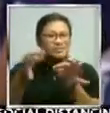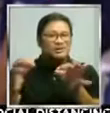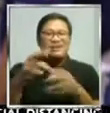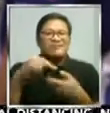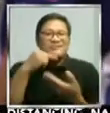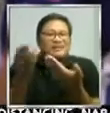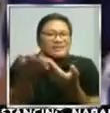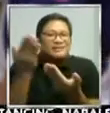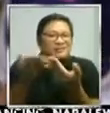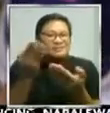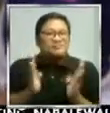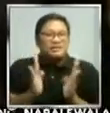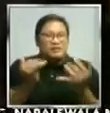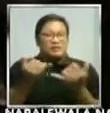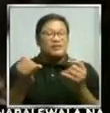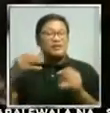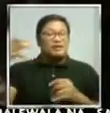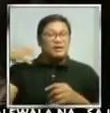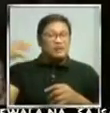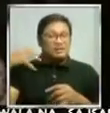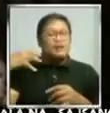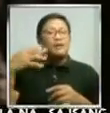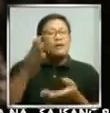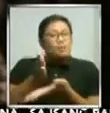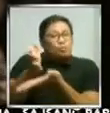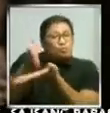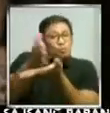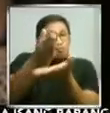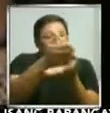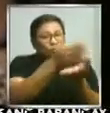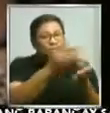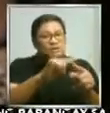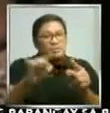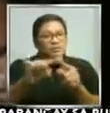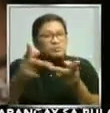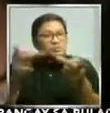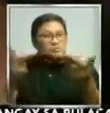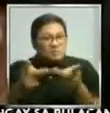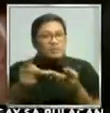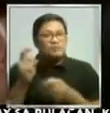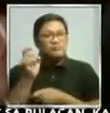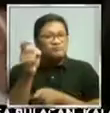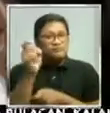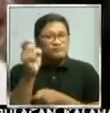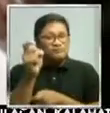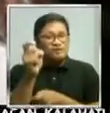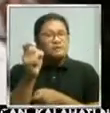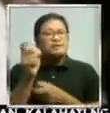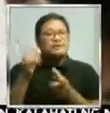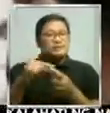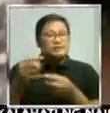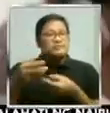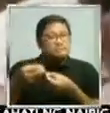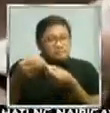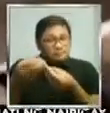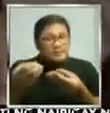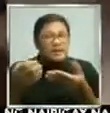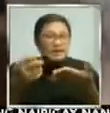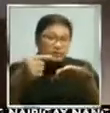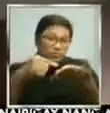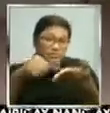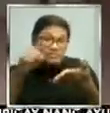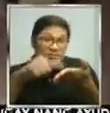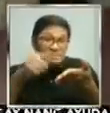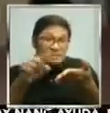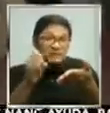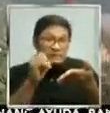captain sapagkat sila ang umiikot sa iba't ibang barangay para maglista. Pagkatapos yan, i-validate pa yan ng